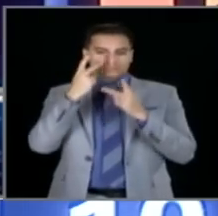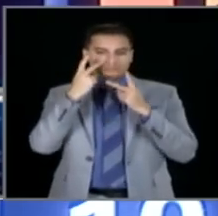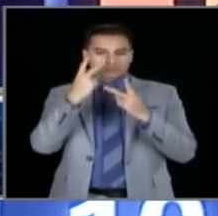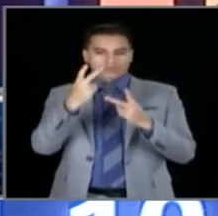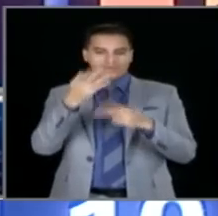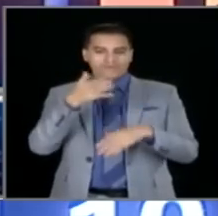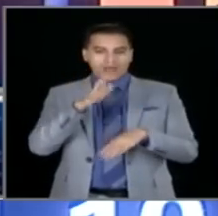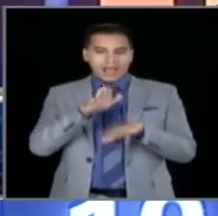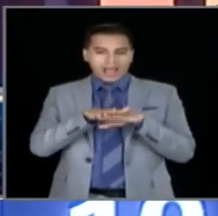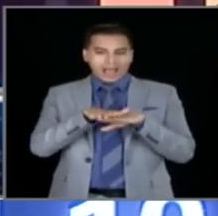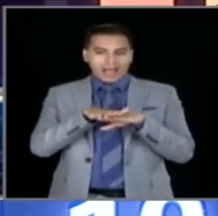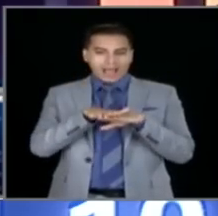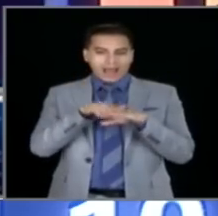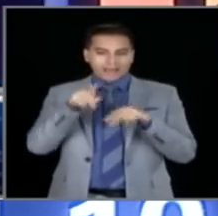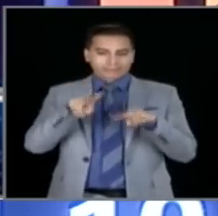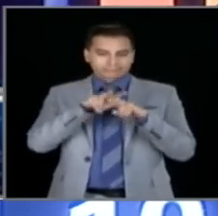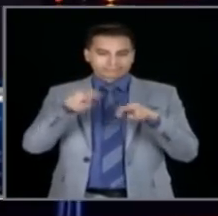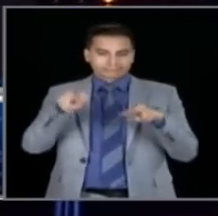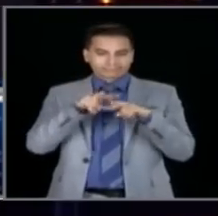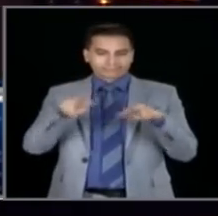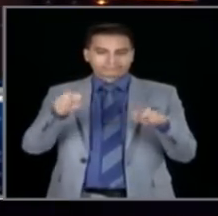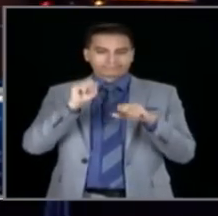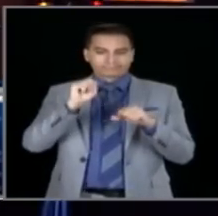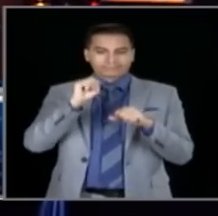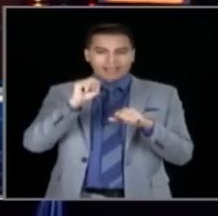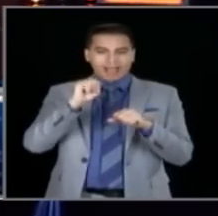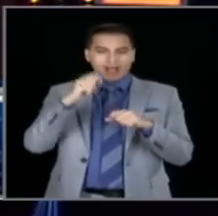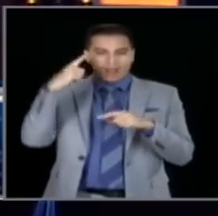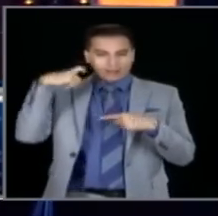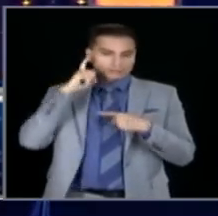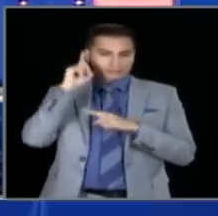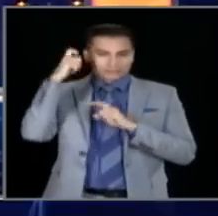وعزل الخلايا الجذعية، فما هي جنسيتها؟